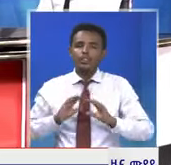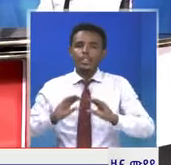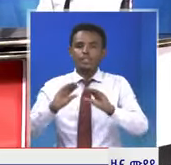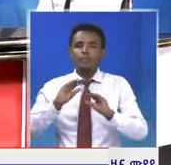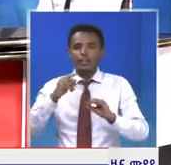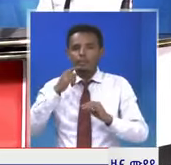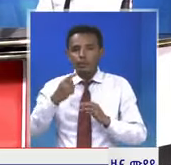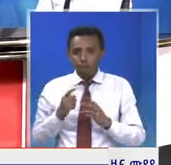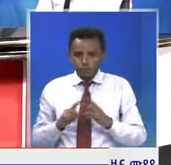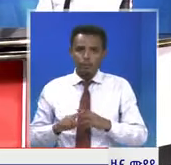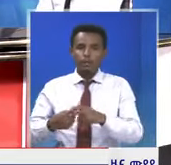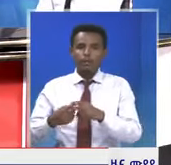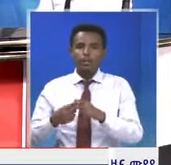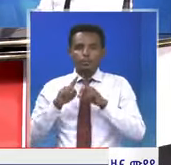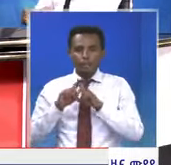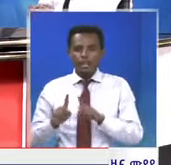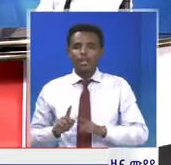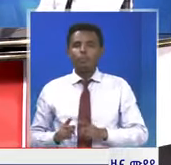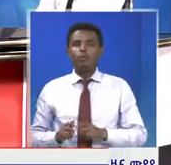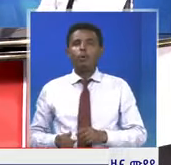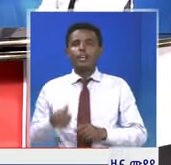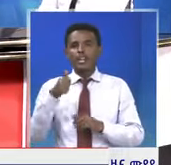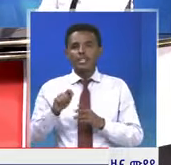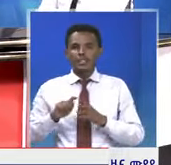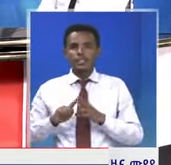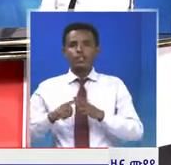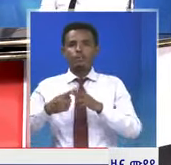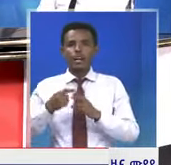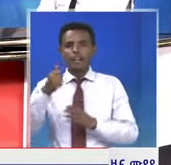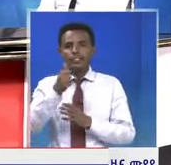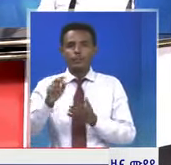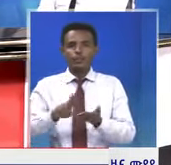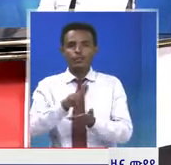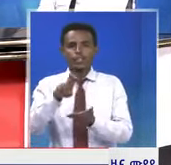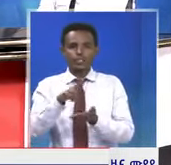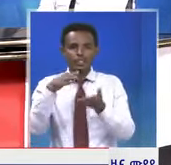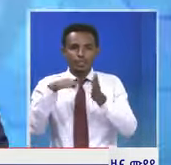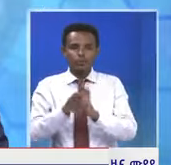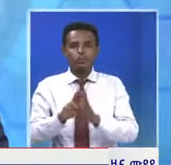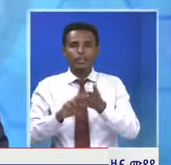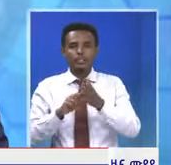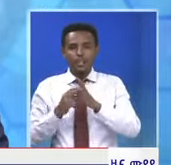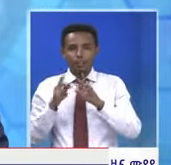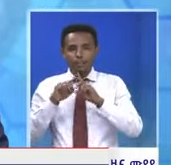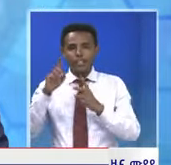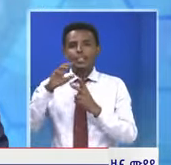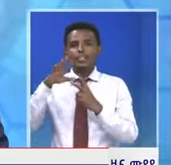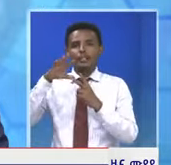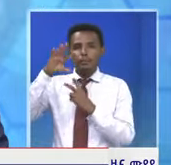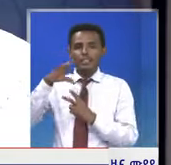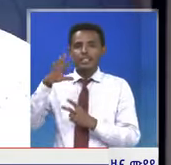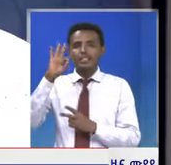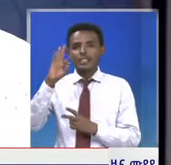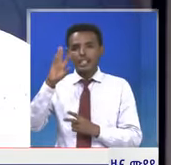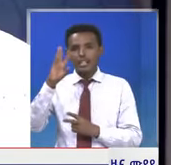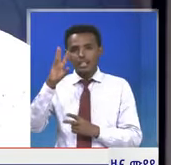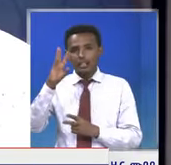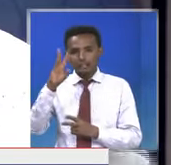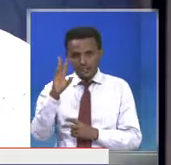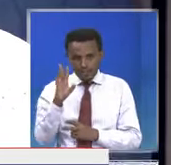ጀመሩ። ለዛውም ደግሞ በዋናነት የጀመሩት የት መሰለ አዲስ አበባ ዩኒቨርሲቲ ገብተው ማለት ነው። በተለይ ከምርጫ 97 በኋላ ዶክተር